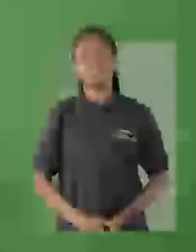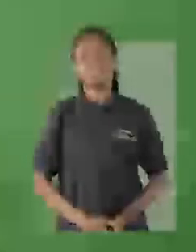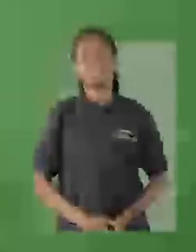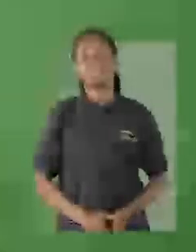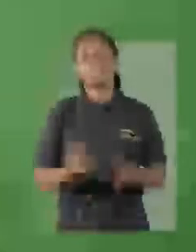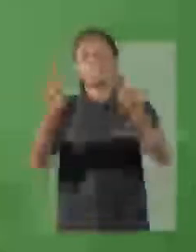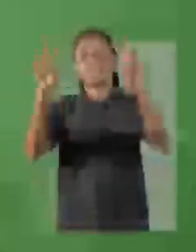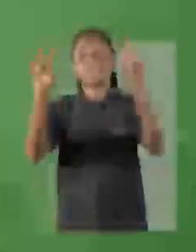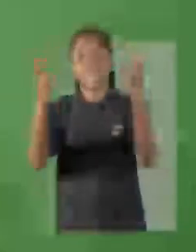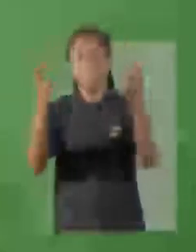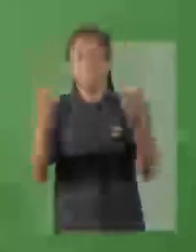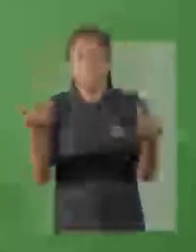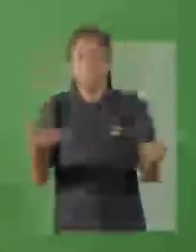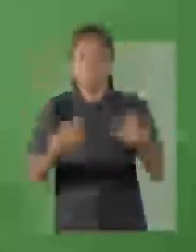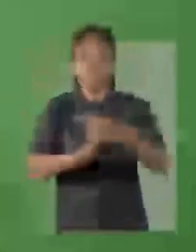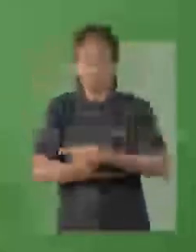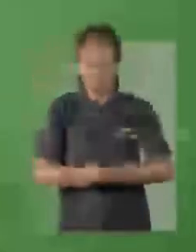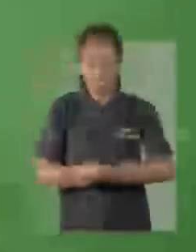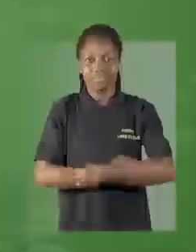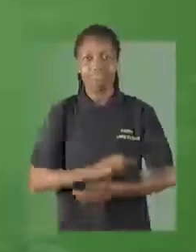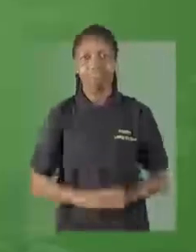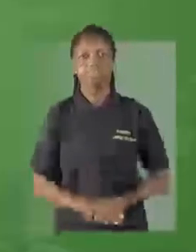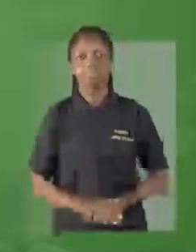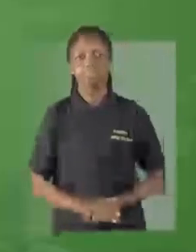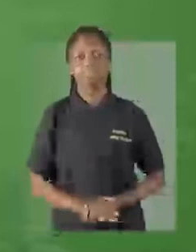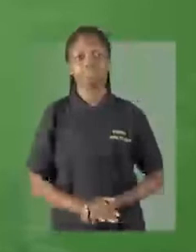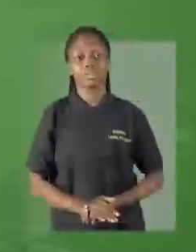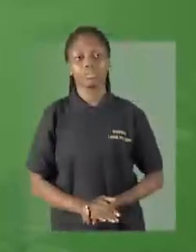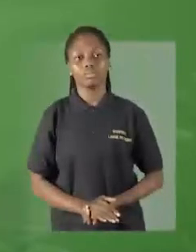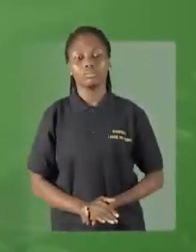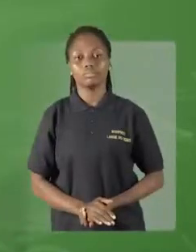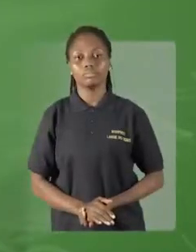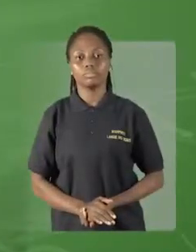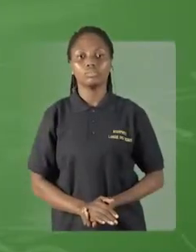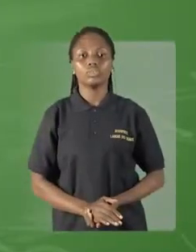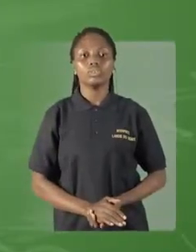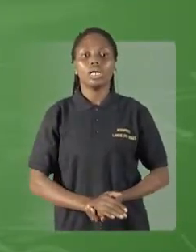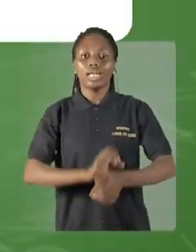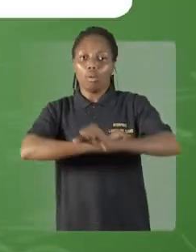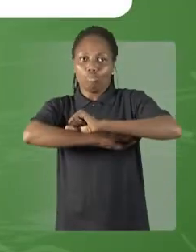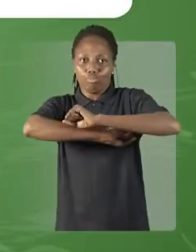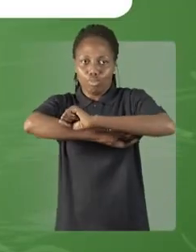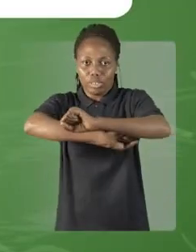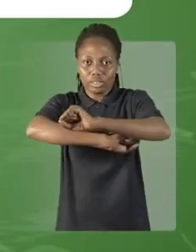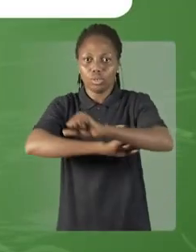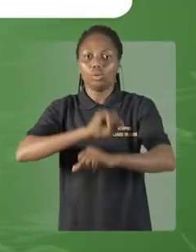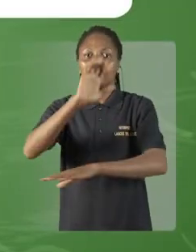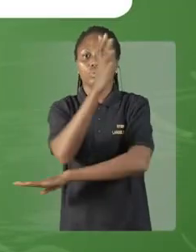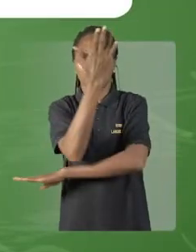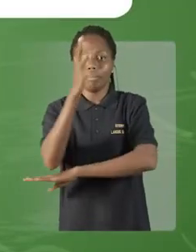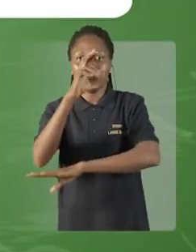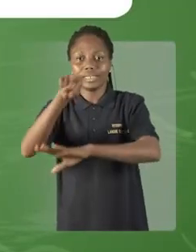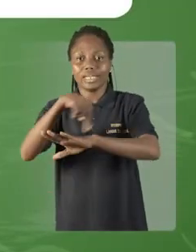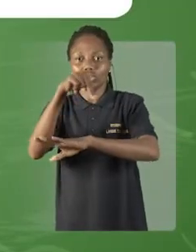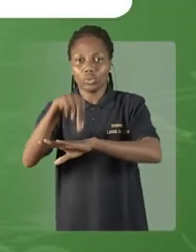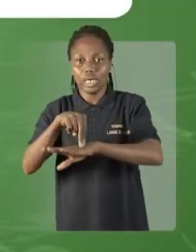cela nous permet donc d'aborder la leçon 12 intitulée « La protection des parcs